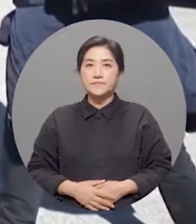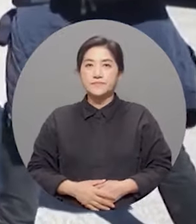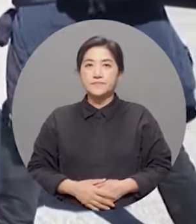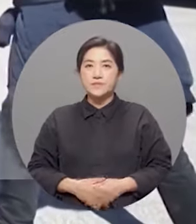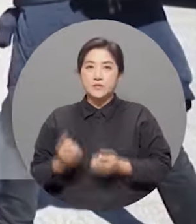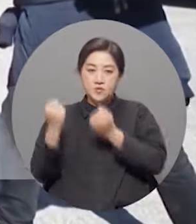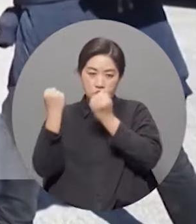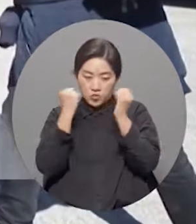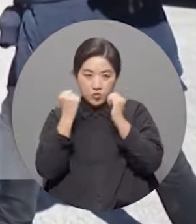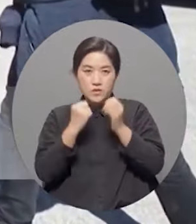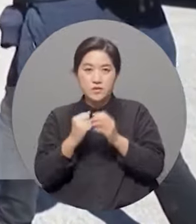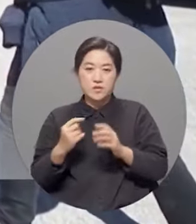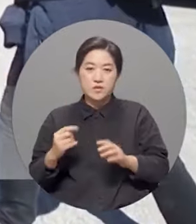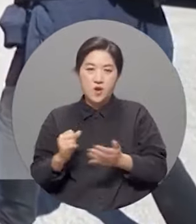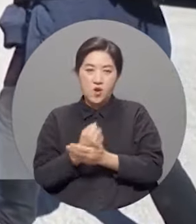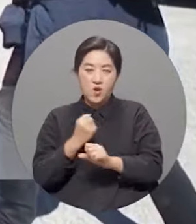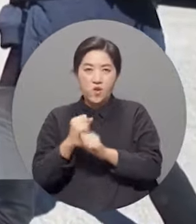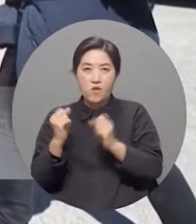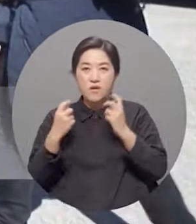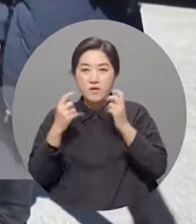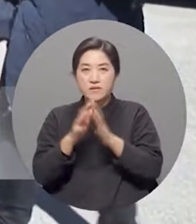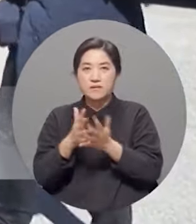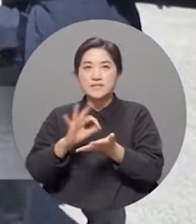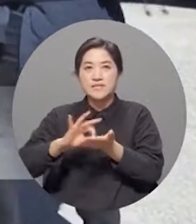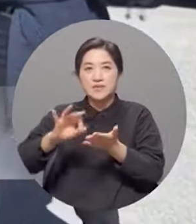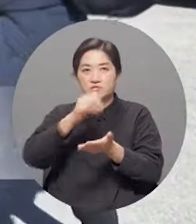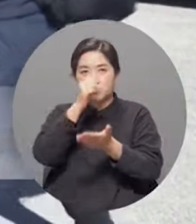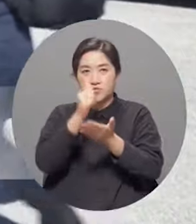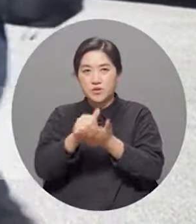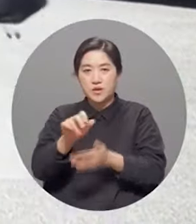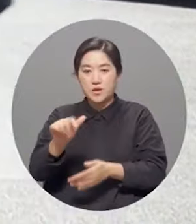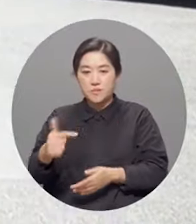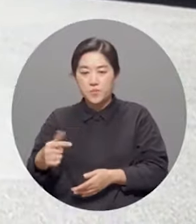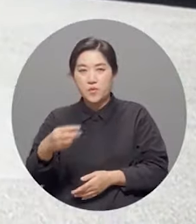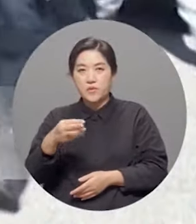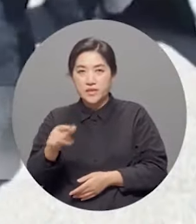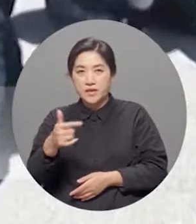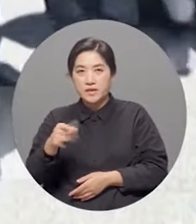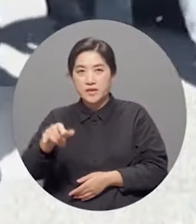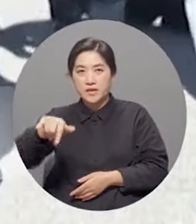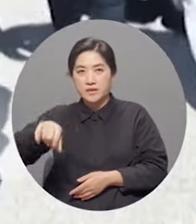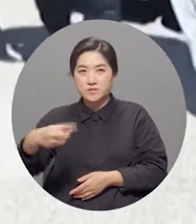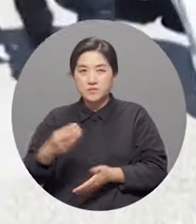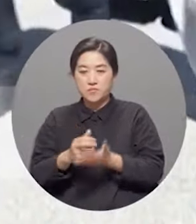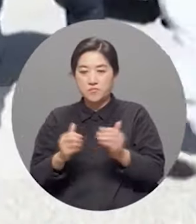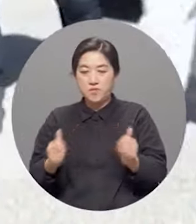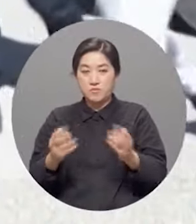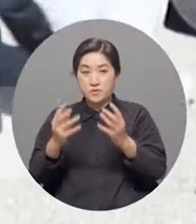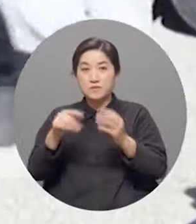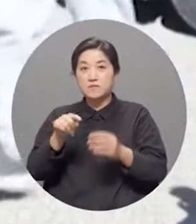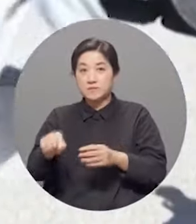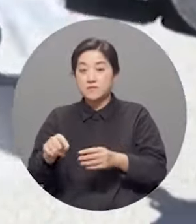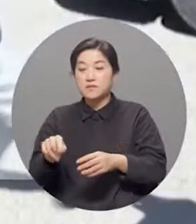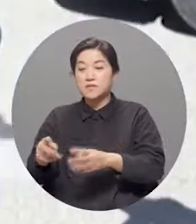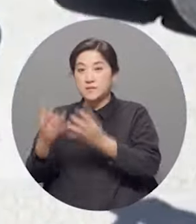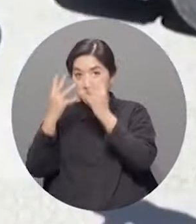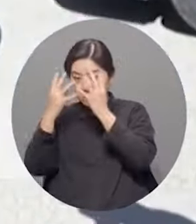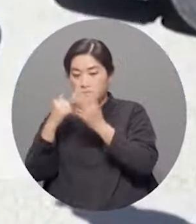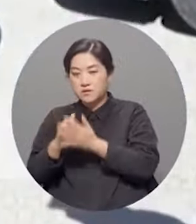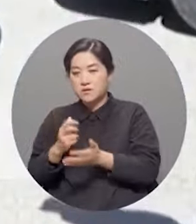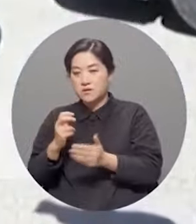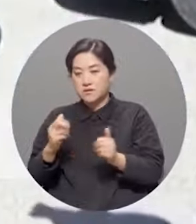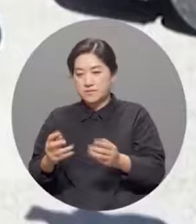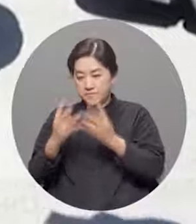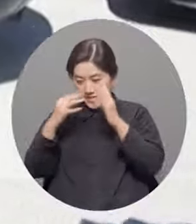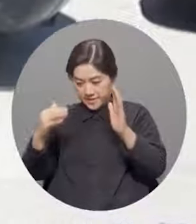도주 과정에서 위조 여권을 사용한 혐의로 몬테네그로에 수감 중인 권도영 테라폼레스 대표. 현지 법원이 형기가 끝난 직후인 다음